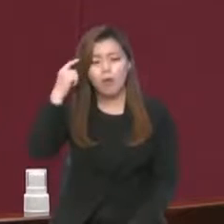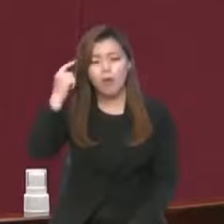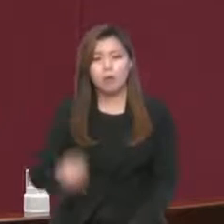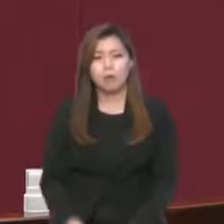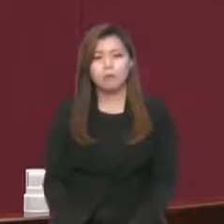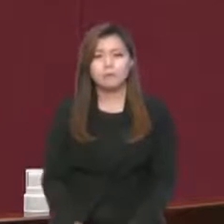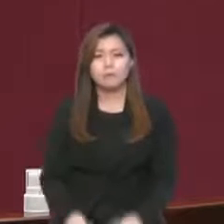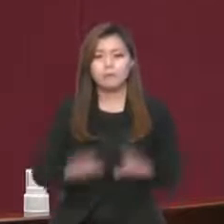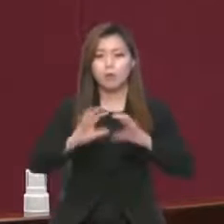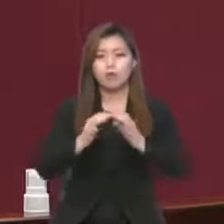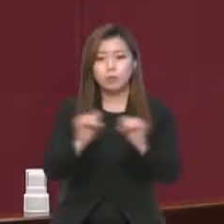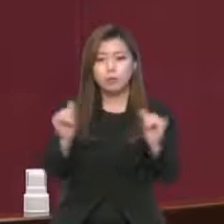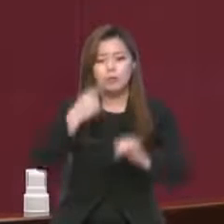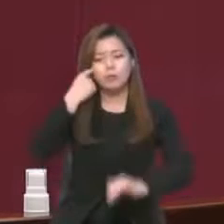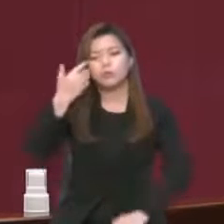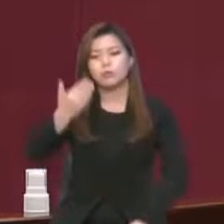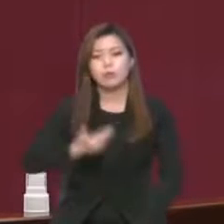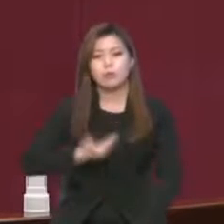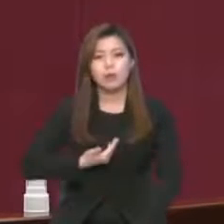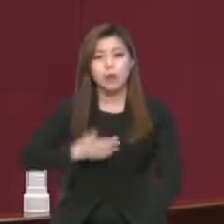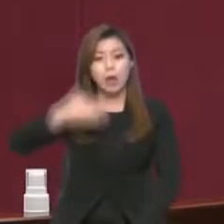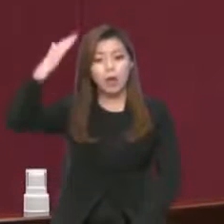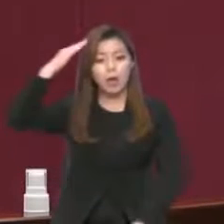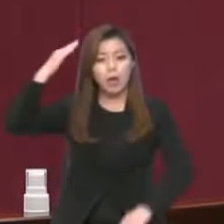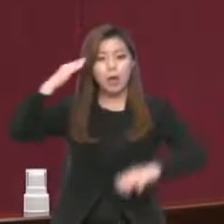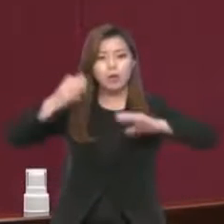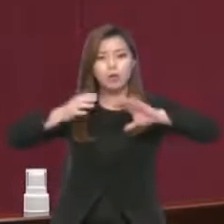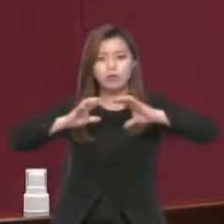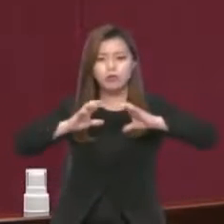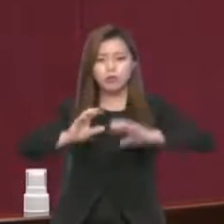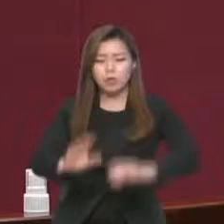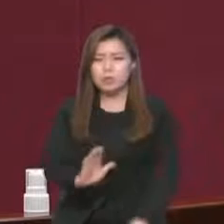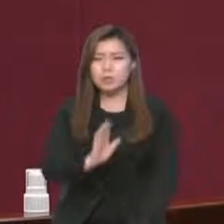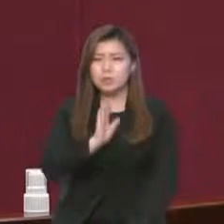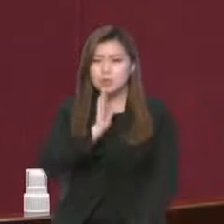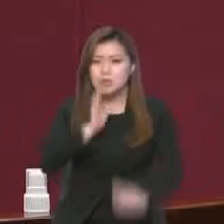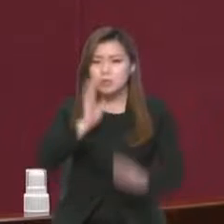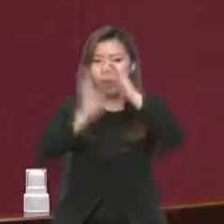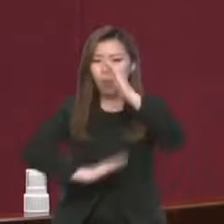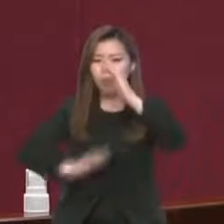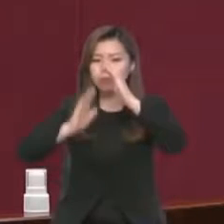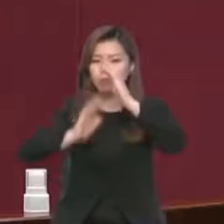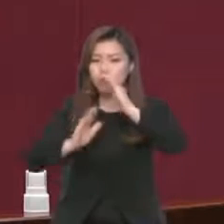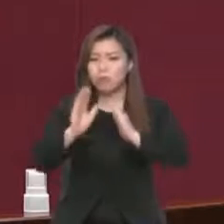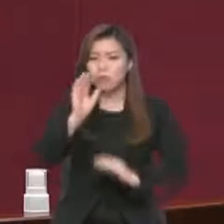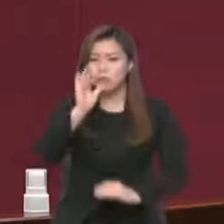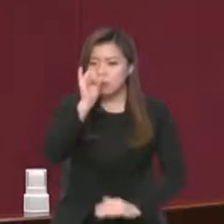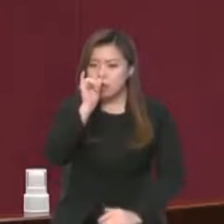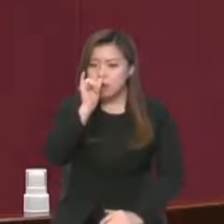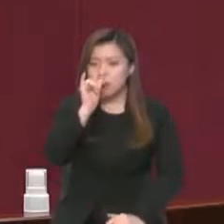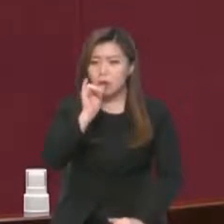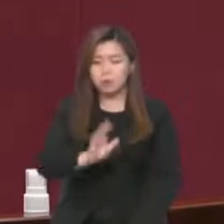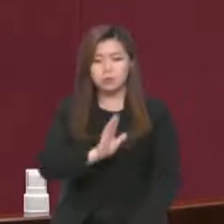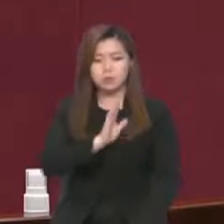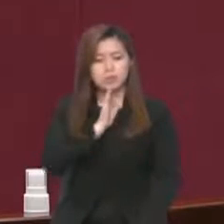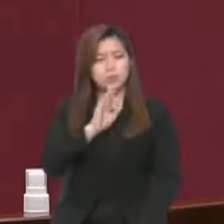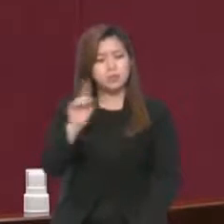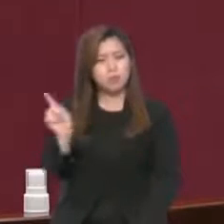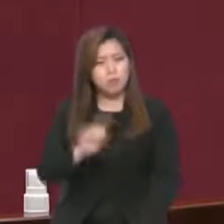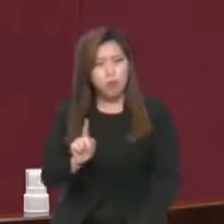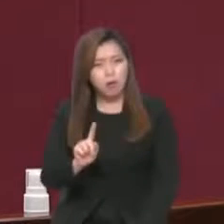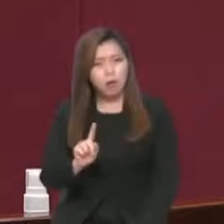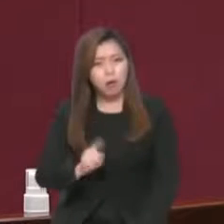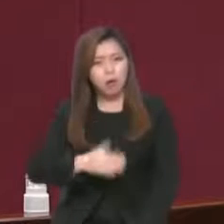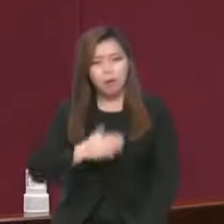묻습니다. 대한민국이 과연 공정한 나라입니까? 무엇이 진실입니까? 내